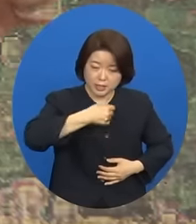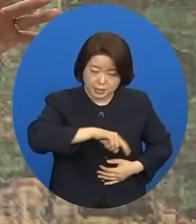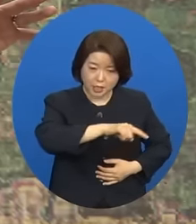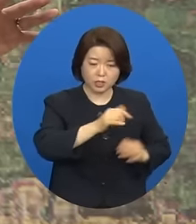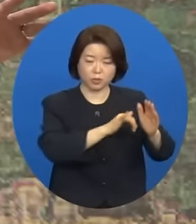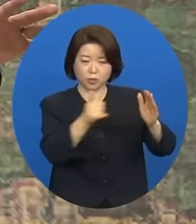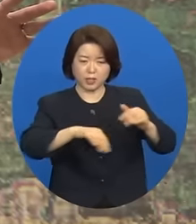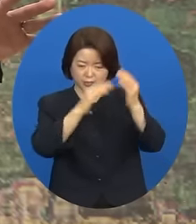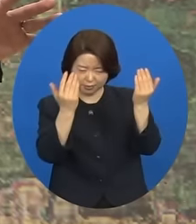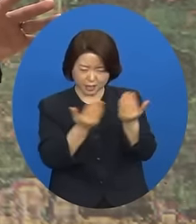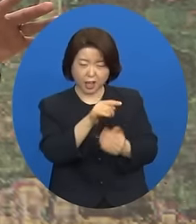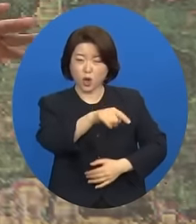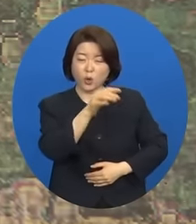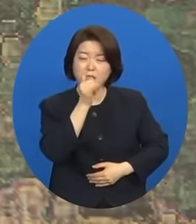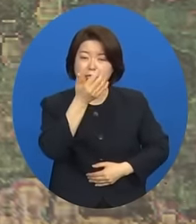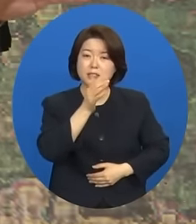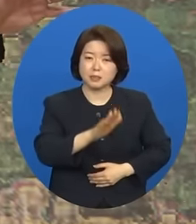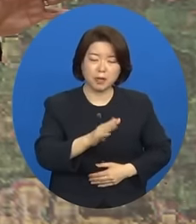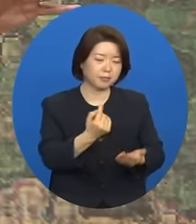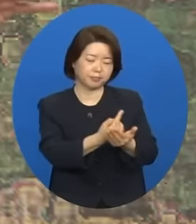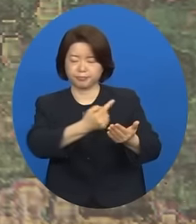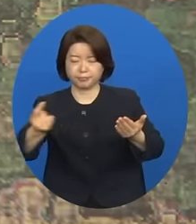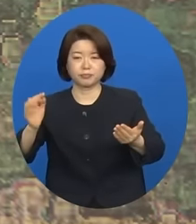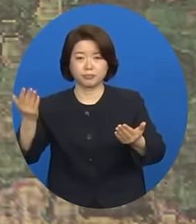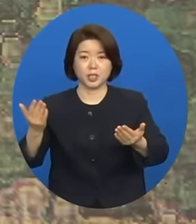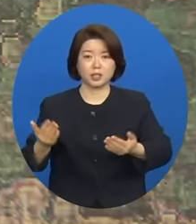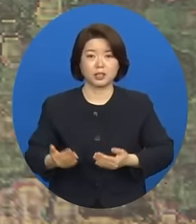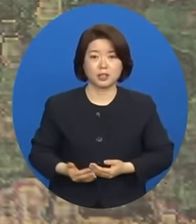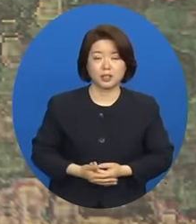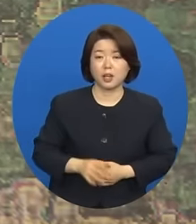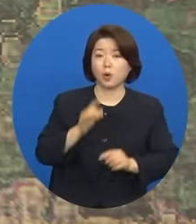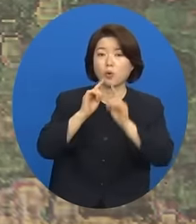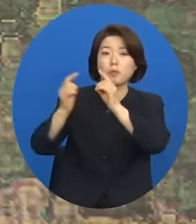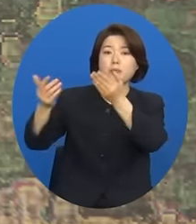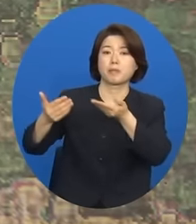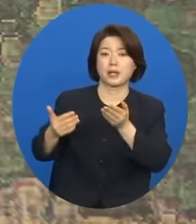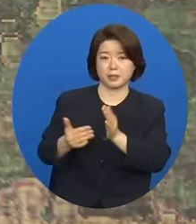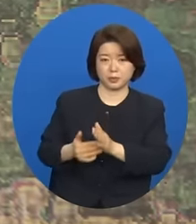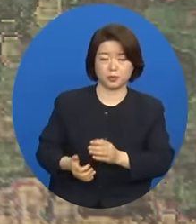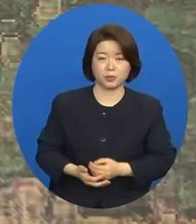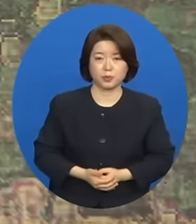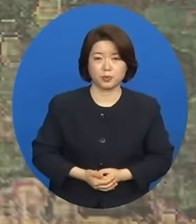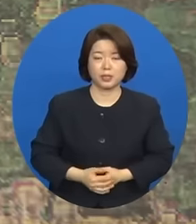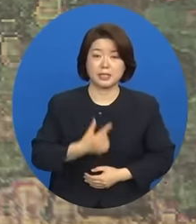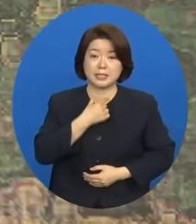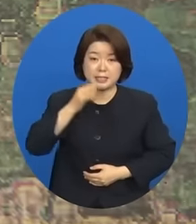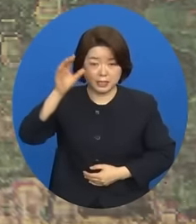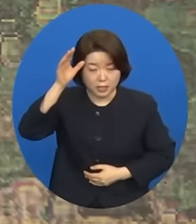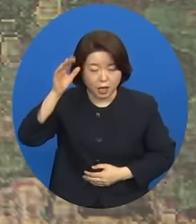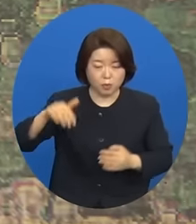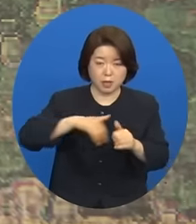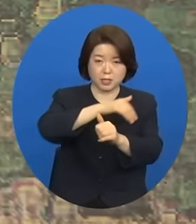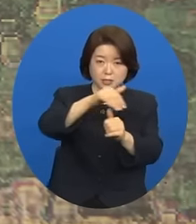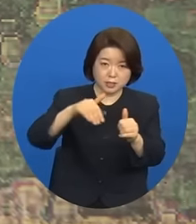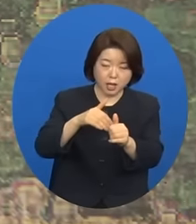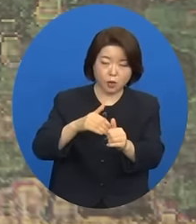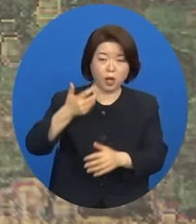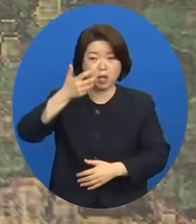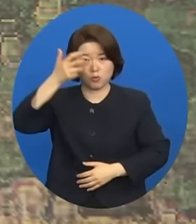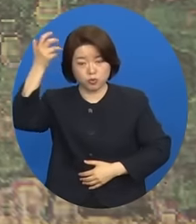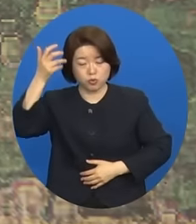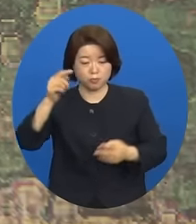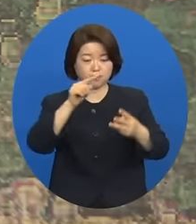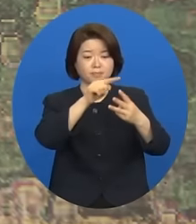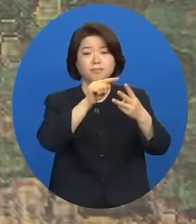가족을 다 거기에 있어도 떠나야 된다 라고 말씀을 하시는 거예요. 갈망과 상황과 꿈을